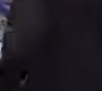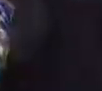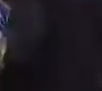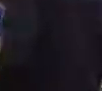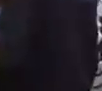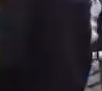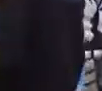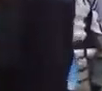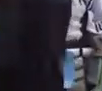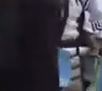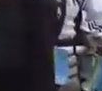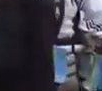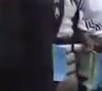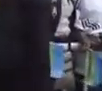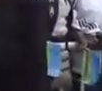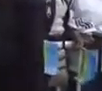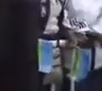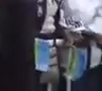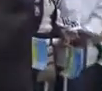ijambo